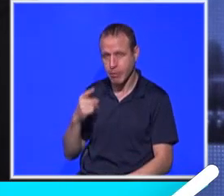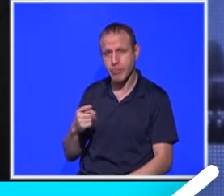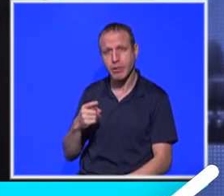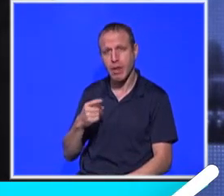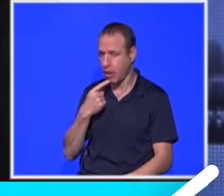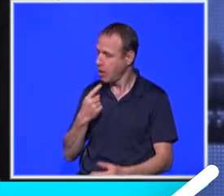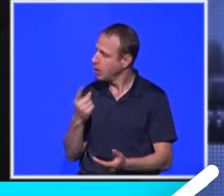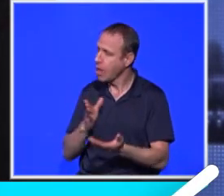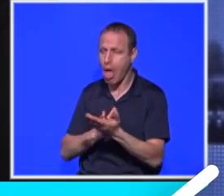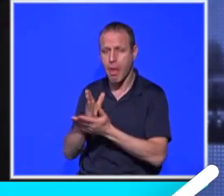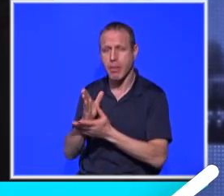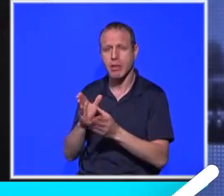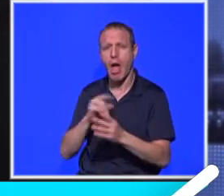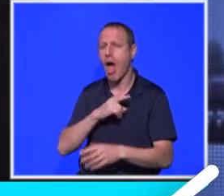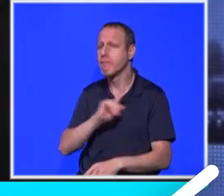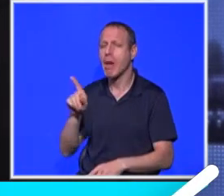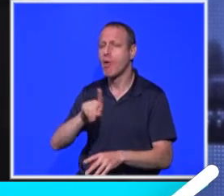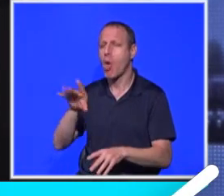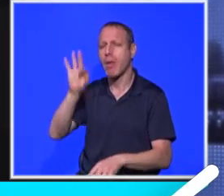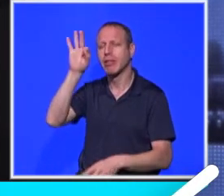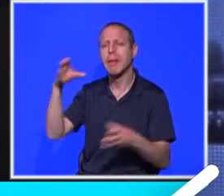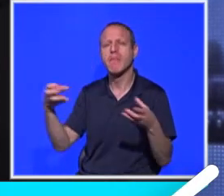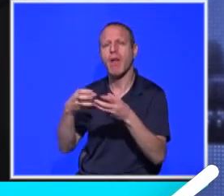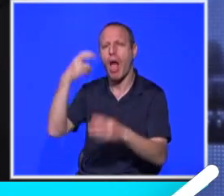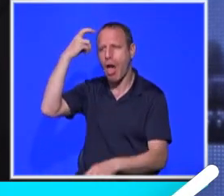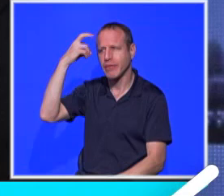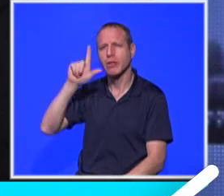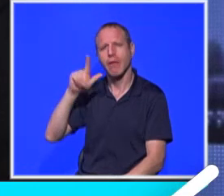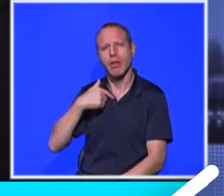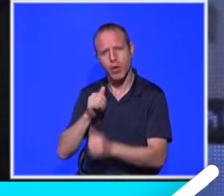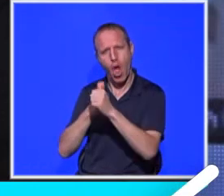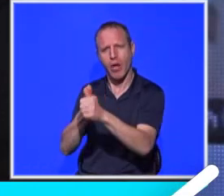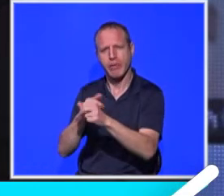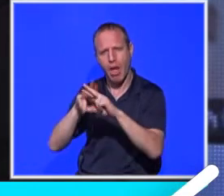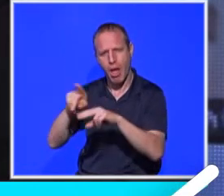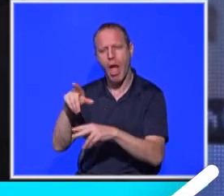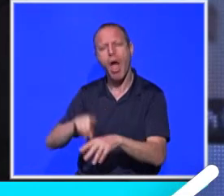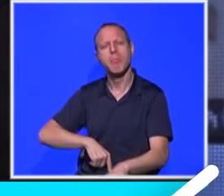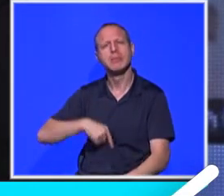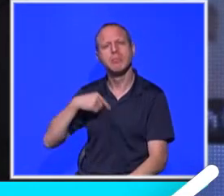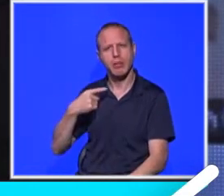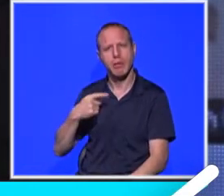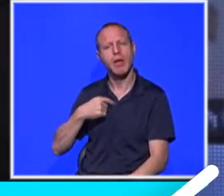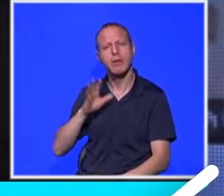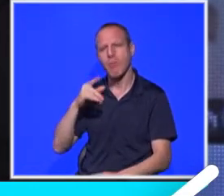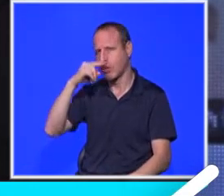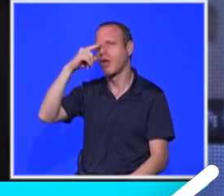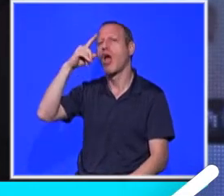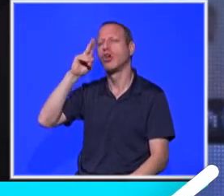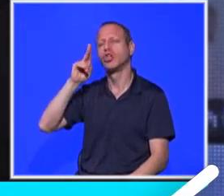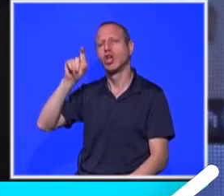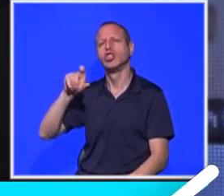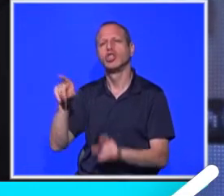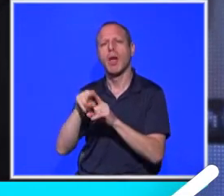הכי אמיתית וכנה איתך, אני אף פעם לא הצבעתי למפלגה ערבית, אבל אני עוקבת אחריך כבר הרבה מאוד זמן, ואני מאוד גאה שאיש